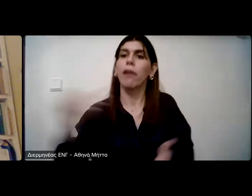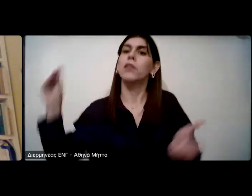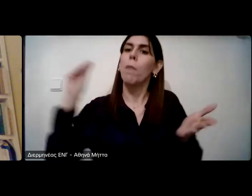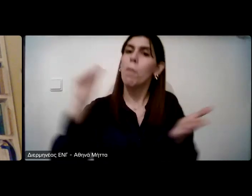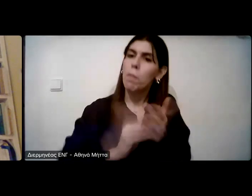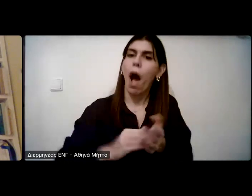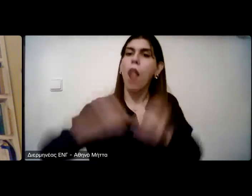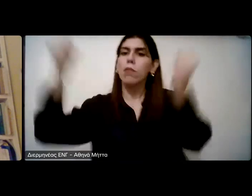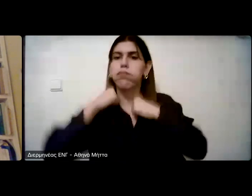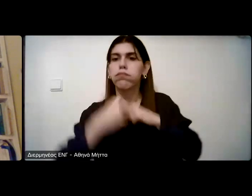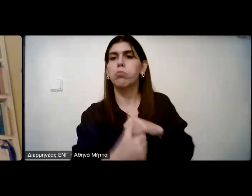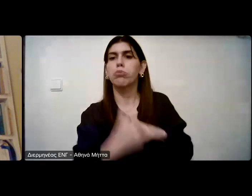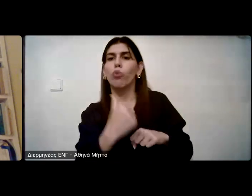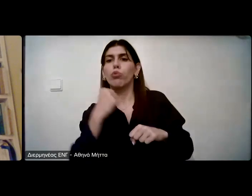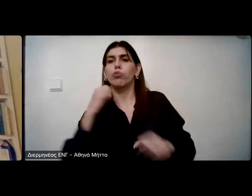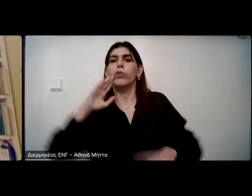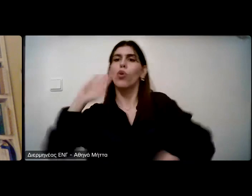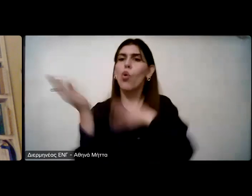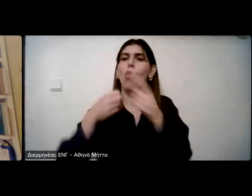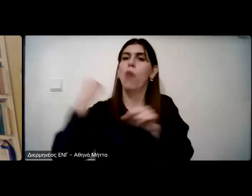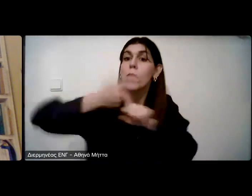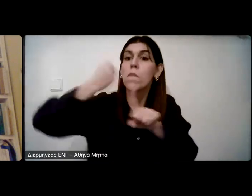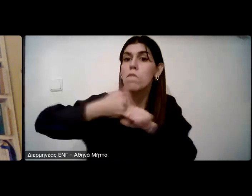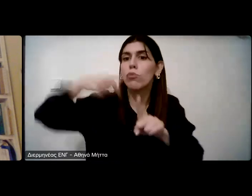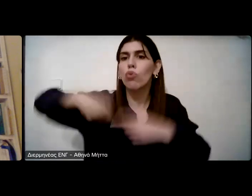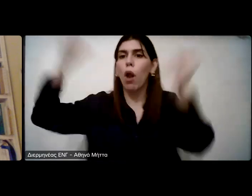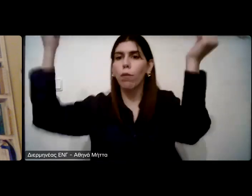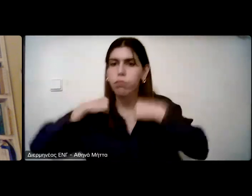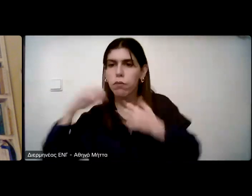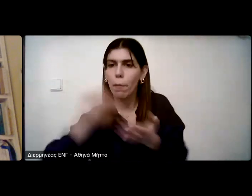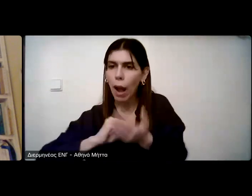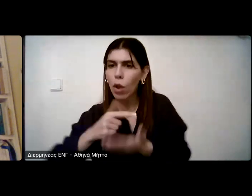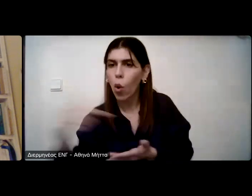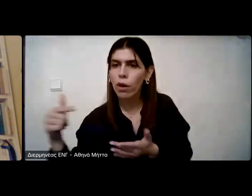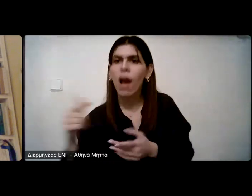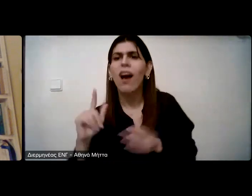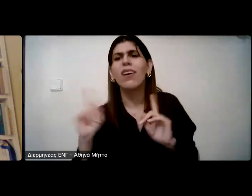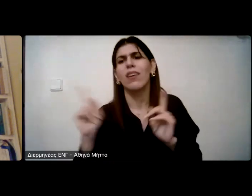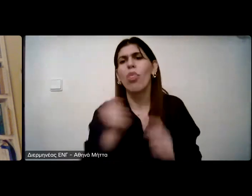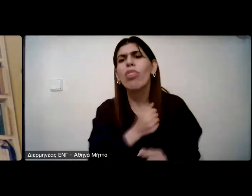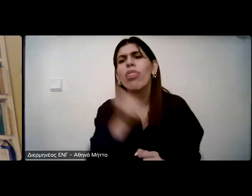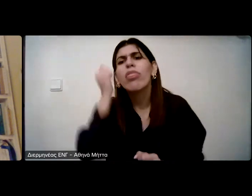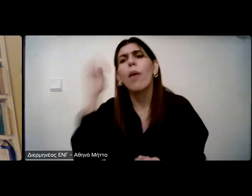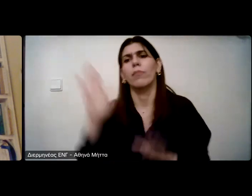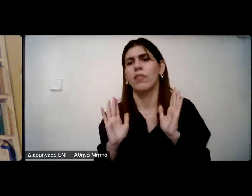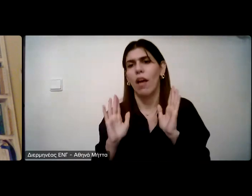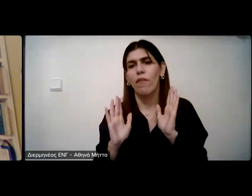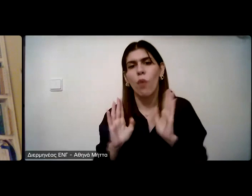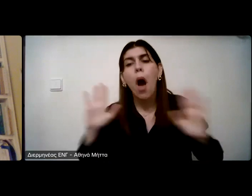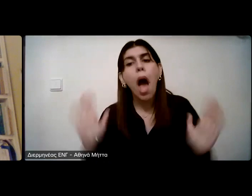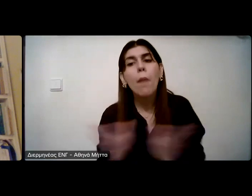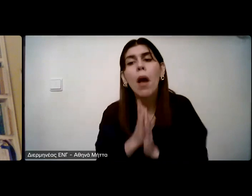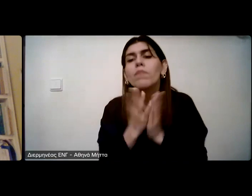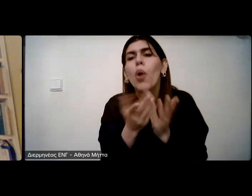Αλλά θα πρέπει να έχουμε μια ευελιξία. Έτσι, Τώρα, αν το παπάκι προήλθε από πού και